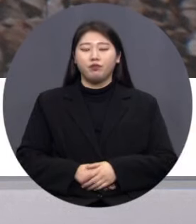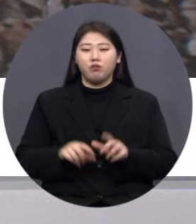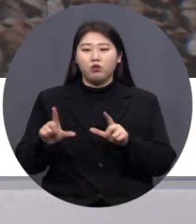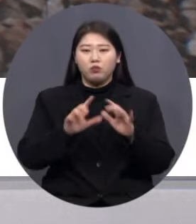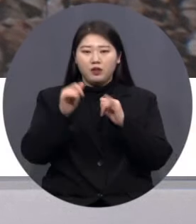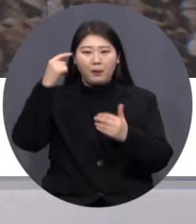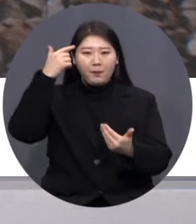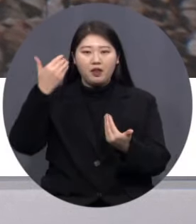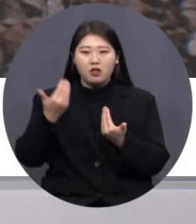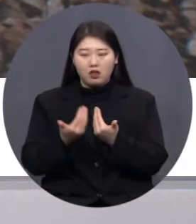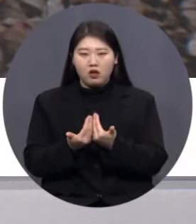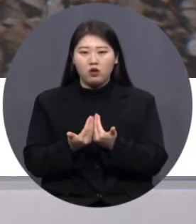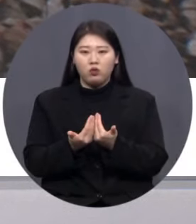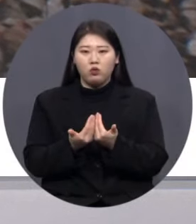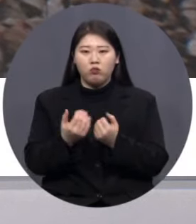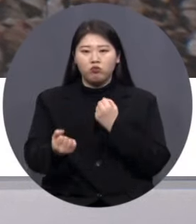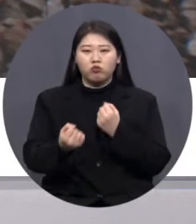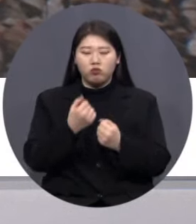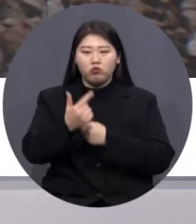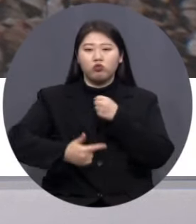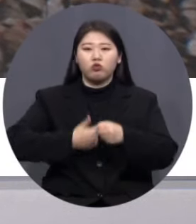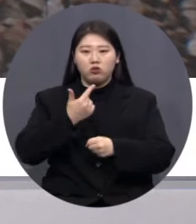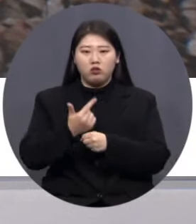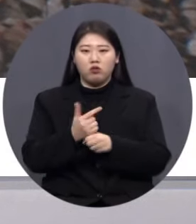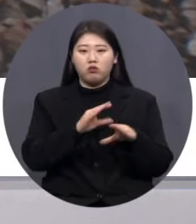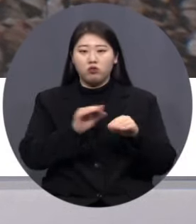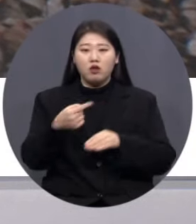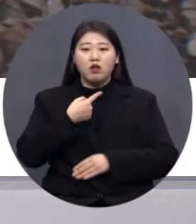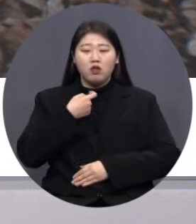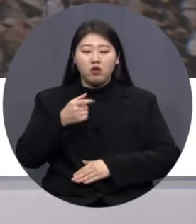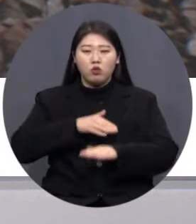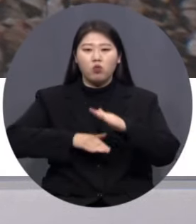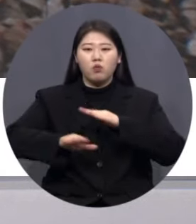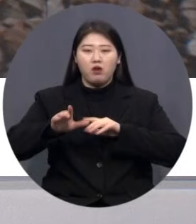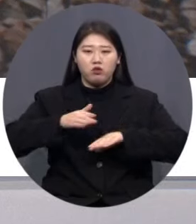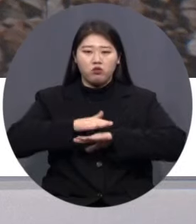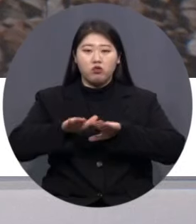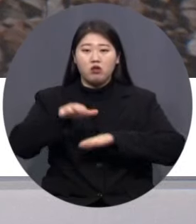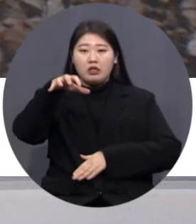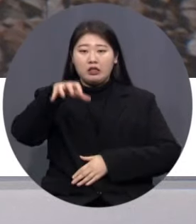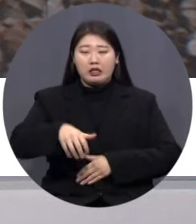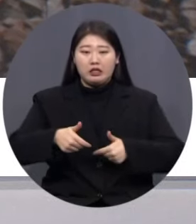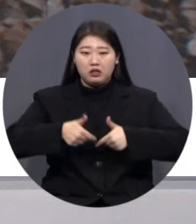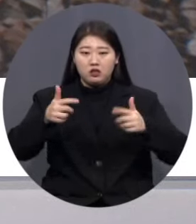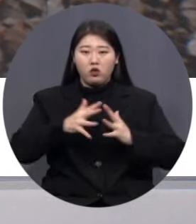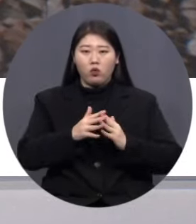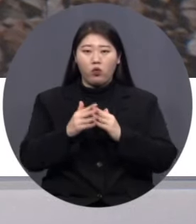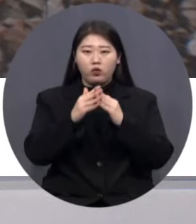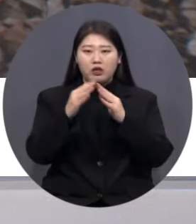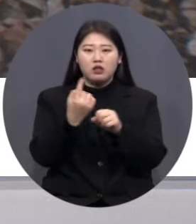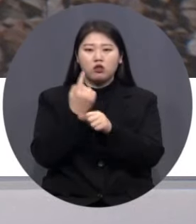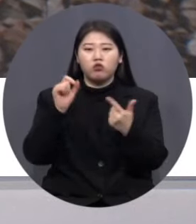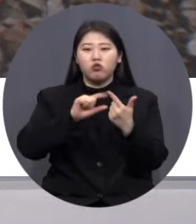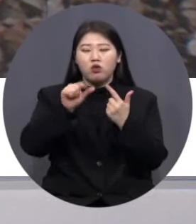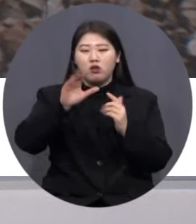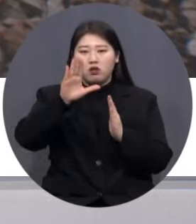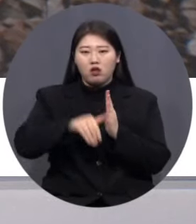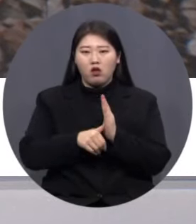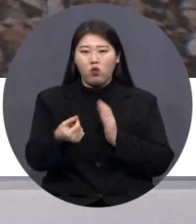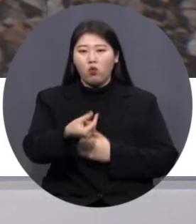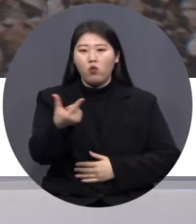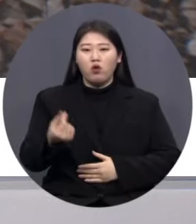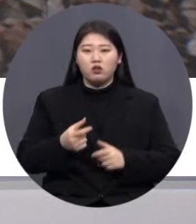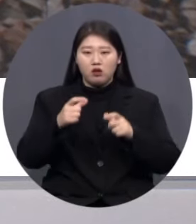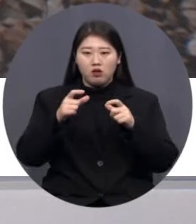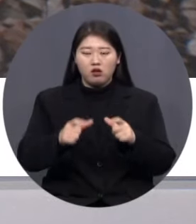주민들의 반대로 6년 넘게 중단됐던 제주 동부하수처리장 증설 공사가 지난해 6월 월정리